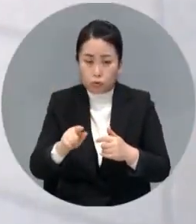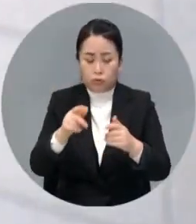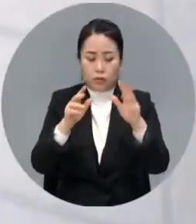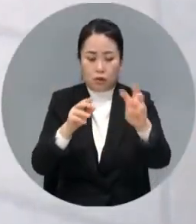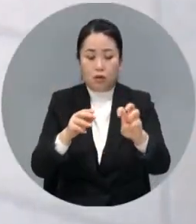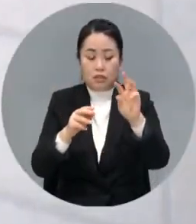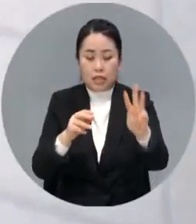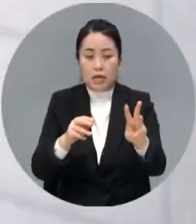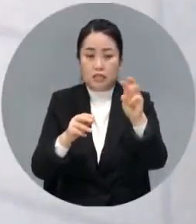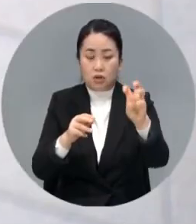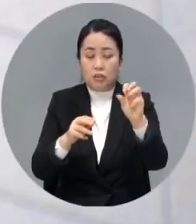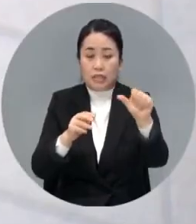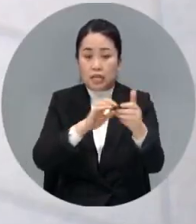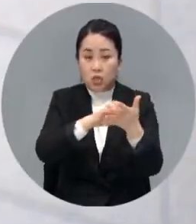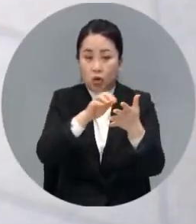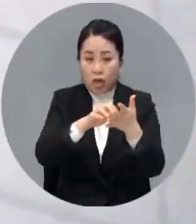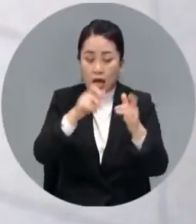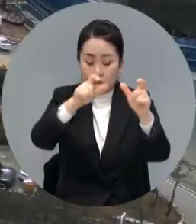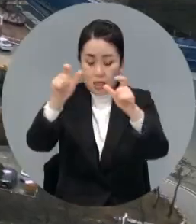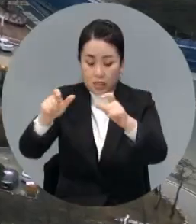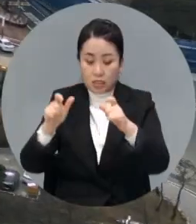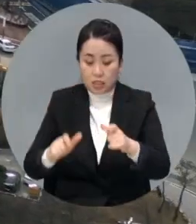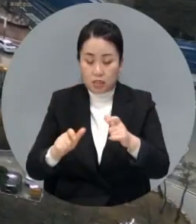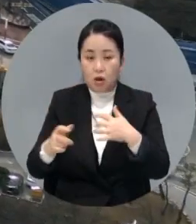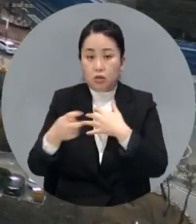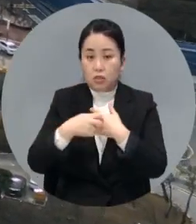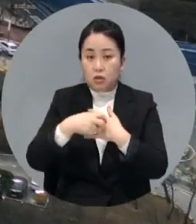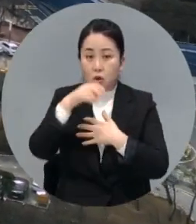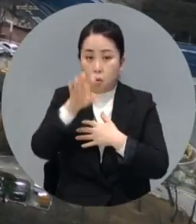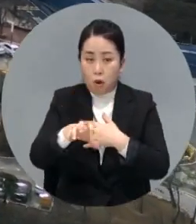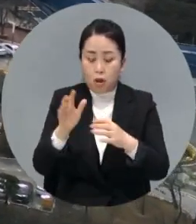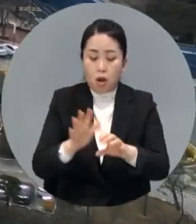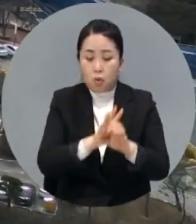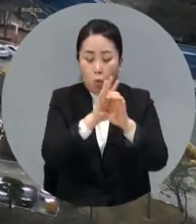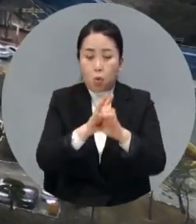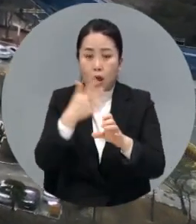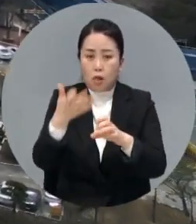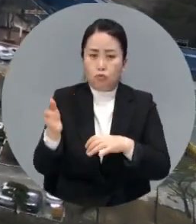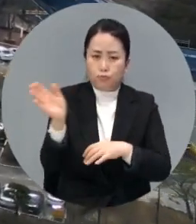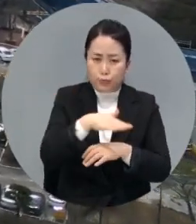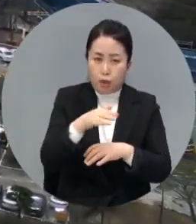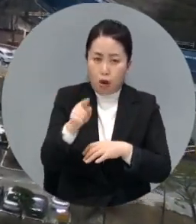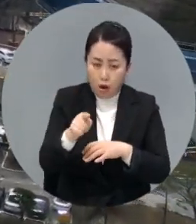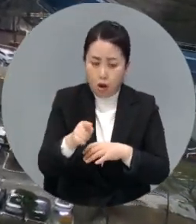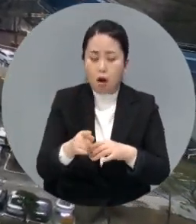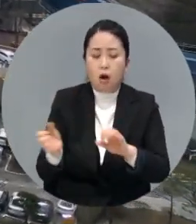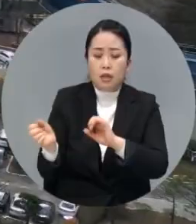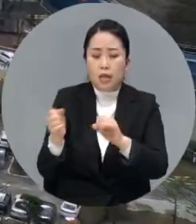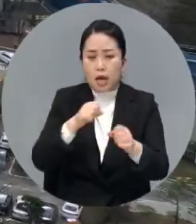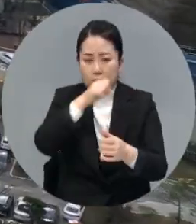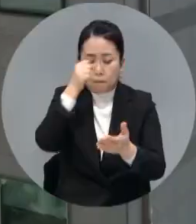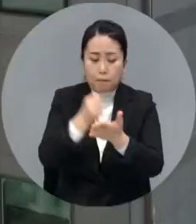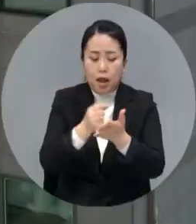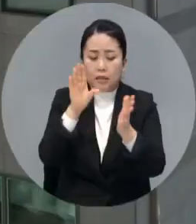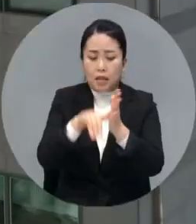지역의료원은 코로나19로부터 공공병원이 완전히 회복되는 기간을 다시 산정해 재정지원을